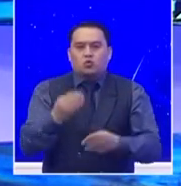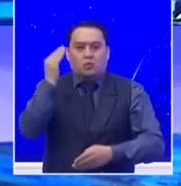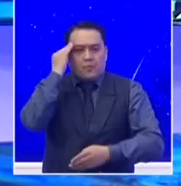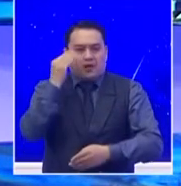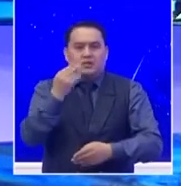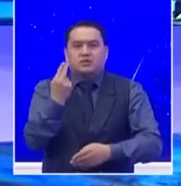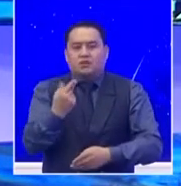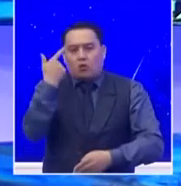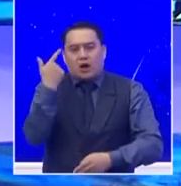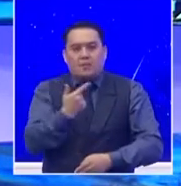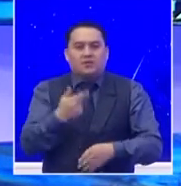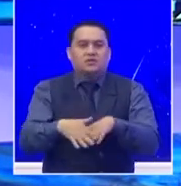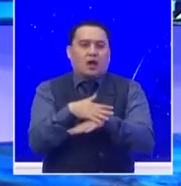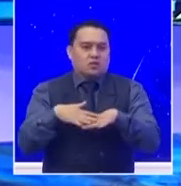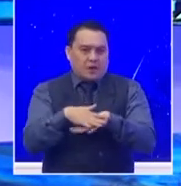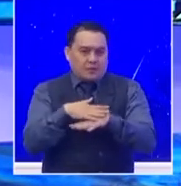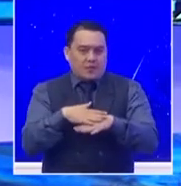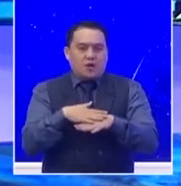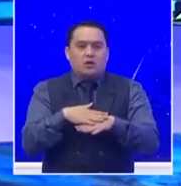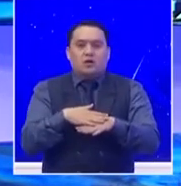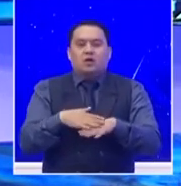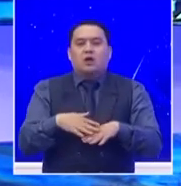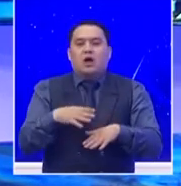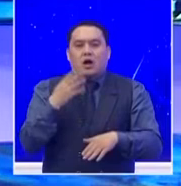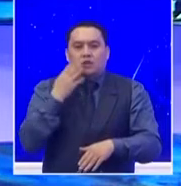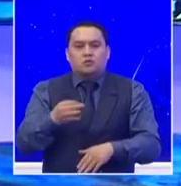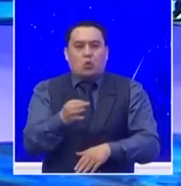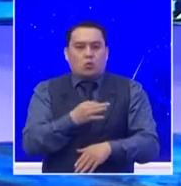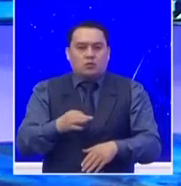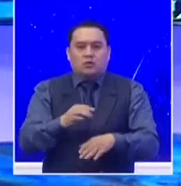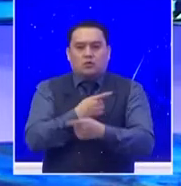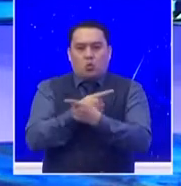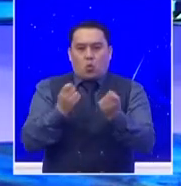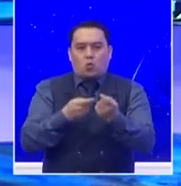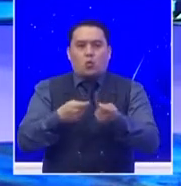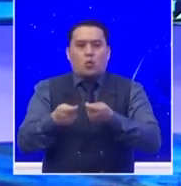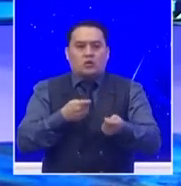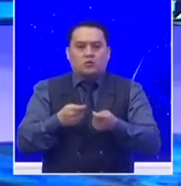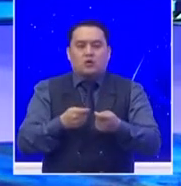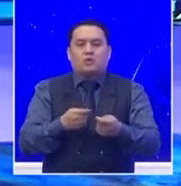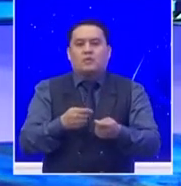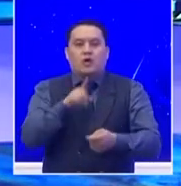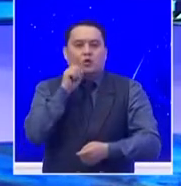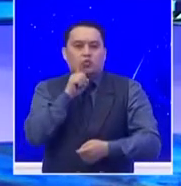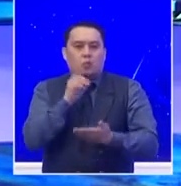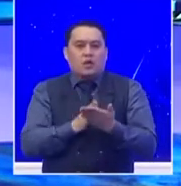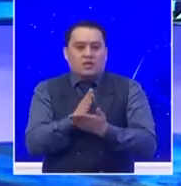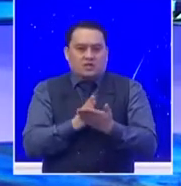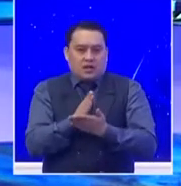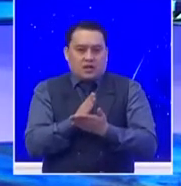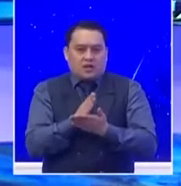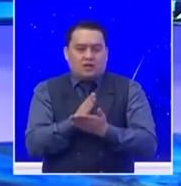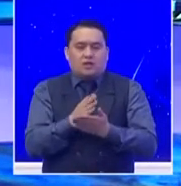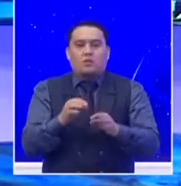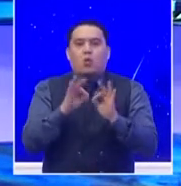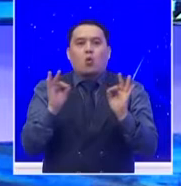повышения цифровой грамотности населения. Об этом на площадке ЖТСУ «Медиа» заявил руководитель регионального управления молодежной политики. Каким